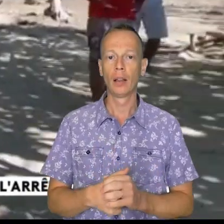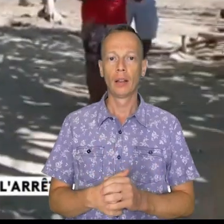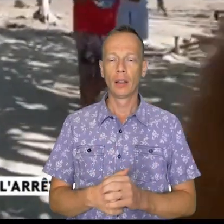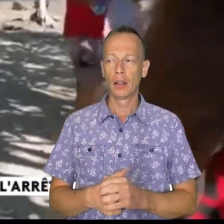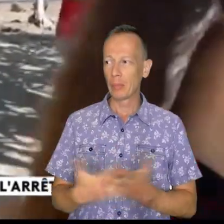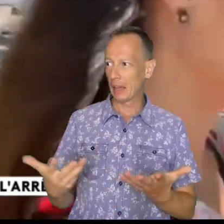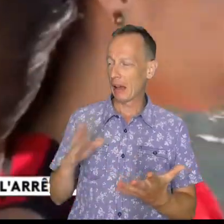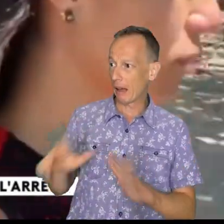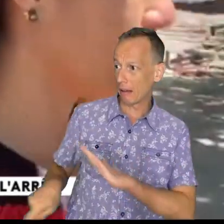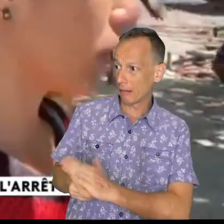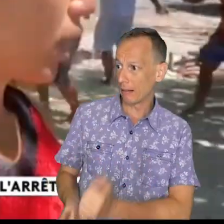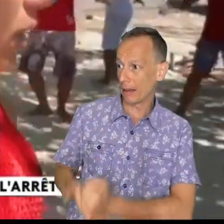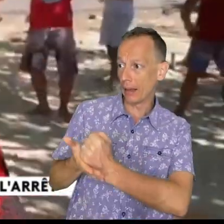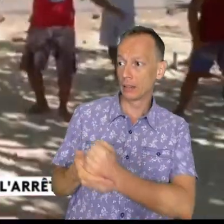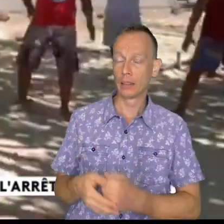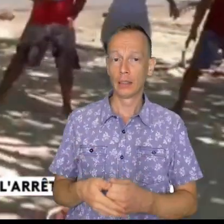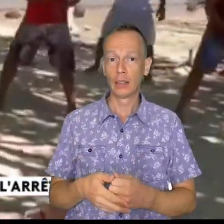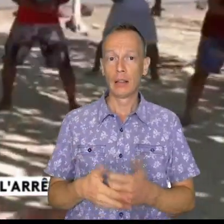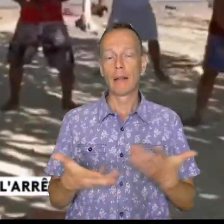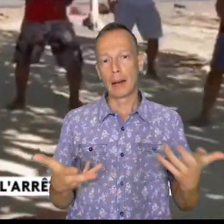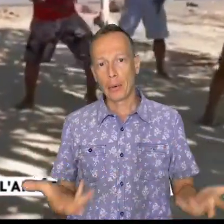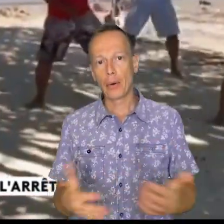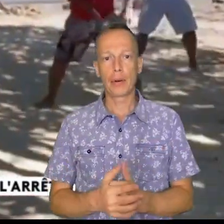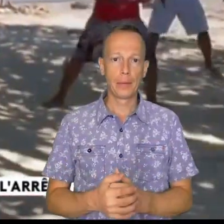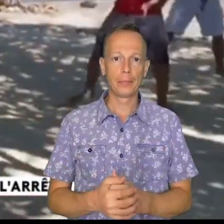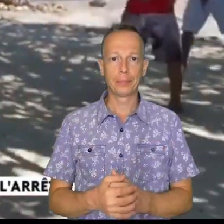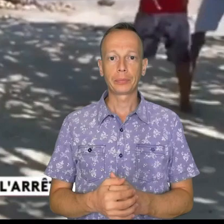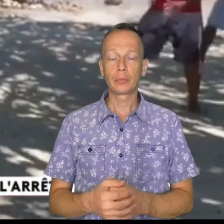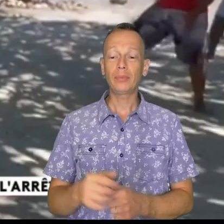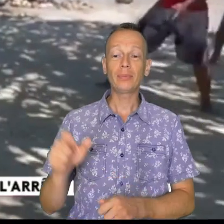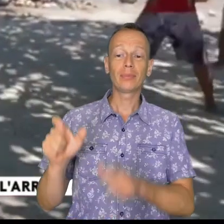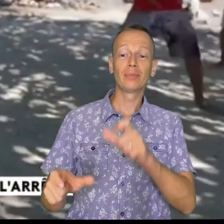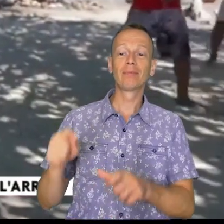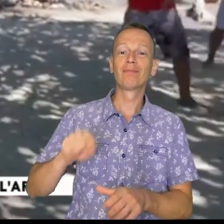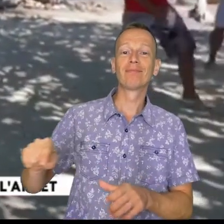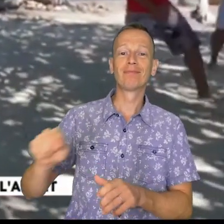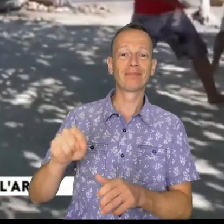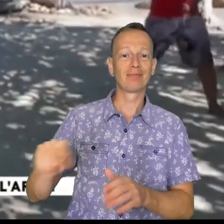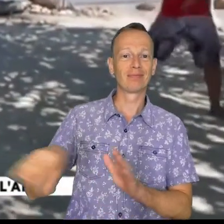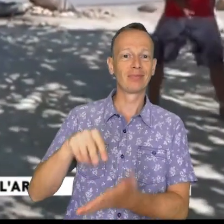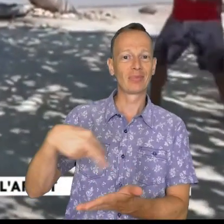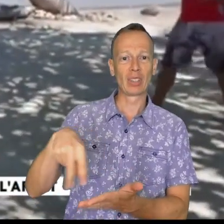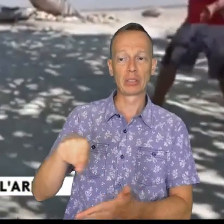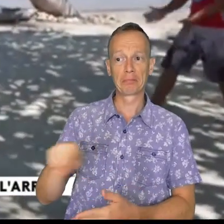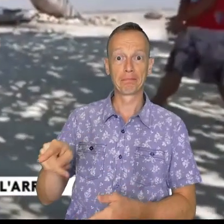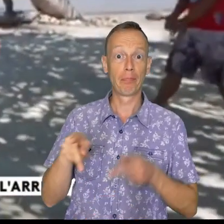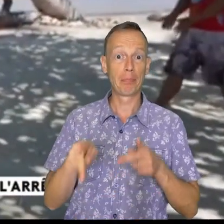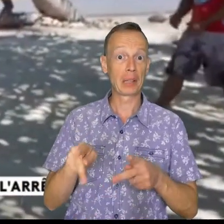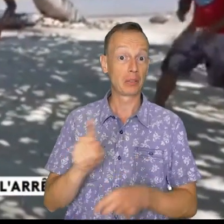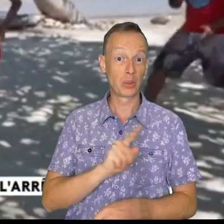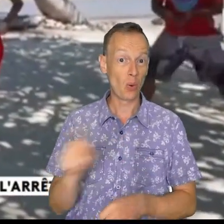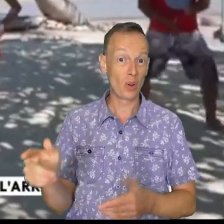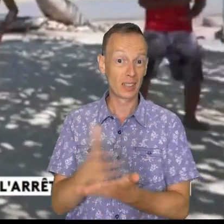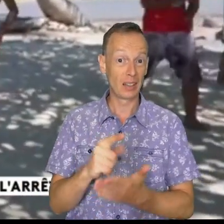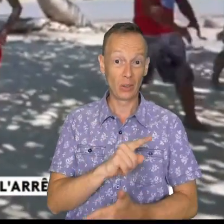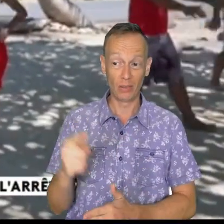Mais est-ce que vous avez eu des aides? Alors, ceux de la troupe, non, parce qu'ils ne sont pas patentés ni salariés